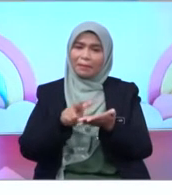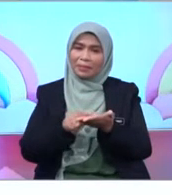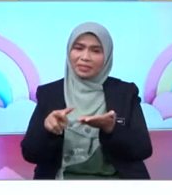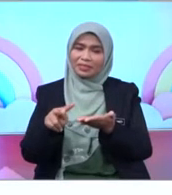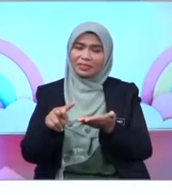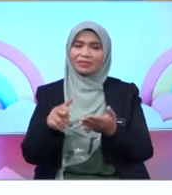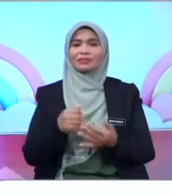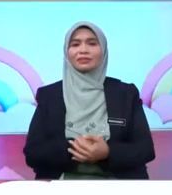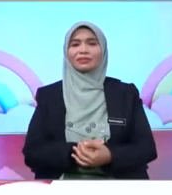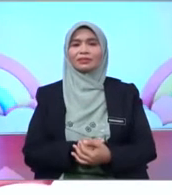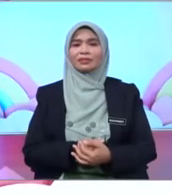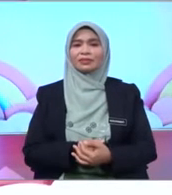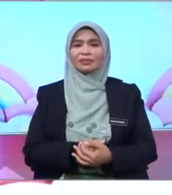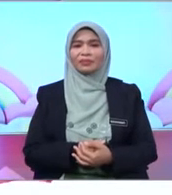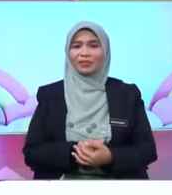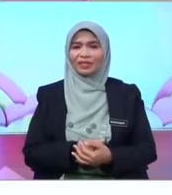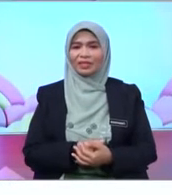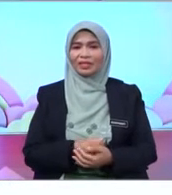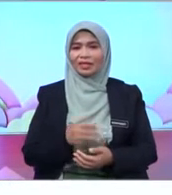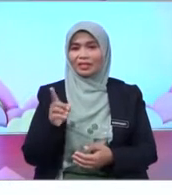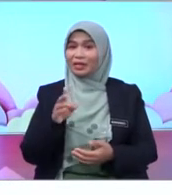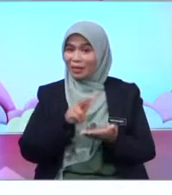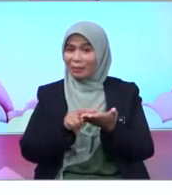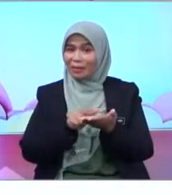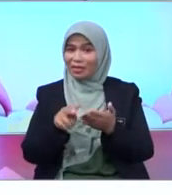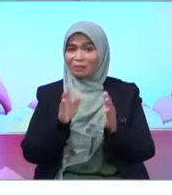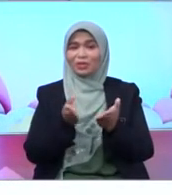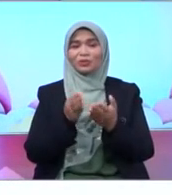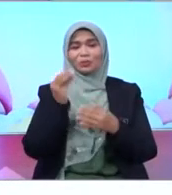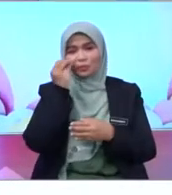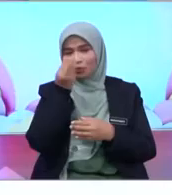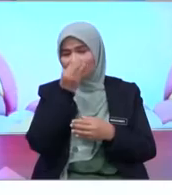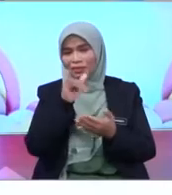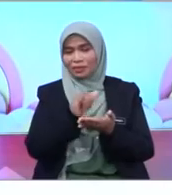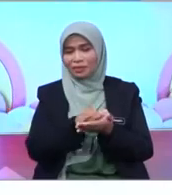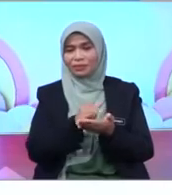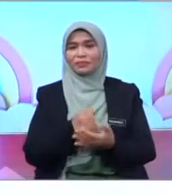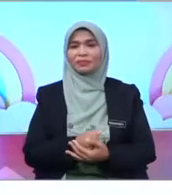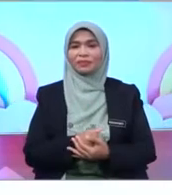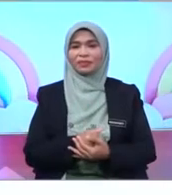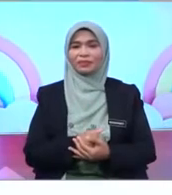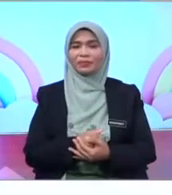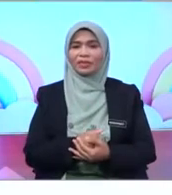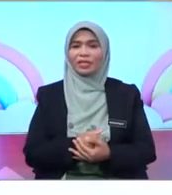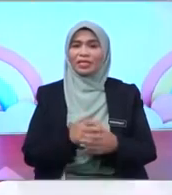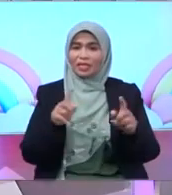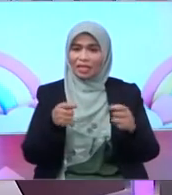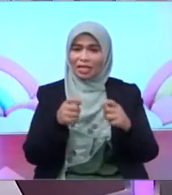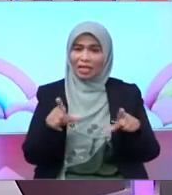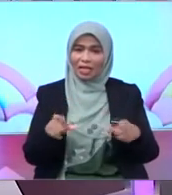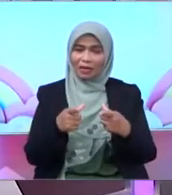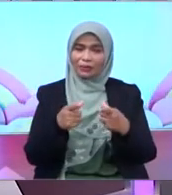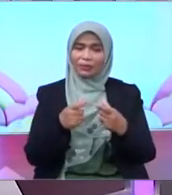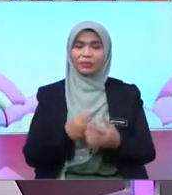ini Ade sego Gramedia menggemaskan pasbung yang pecah betul Mirage Nci nya tingkah laku